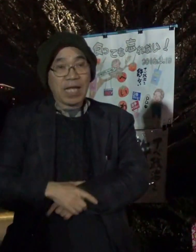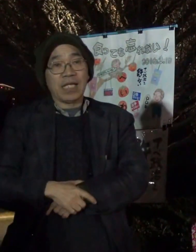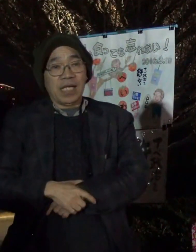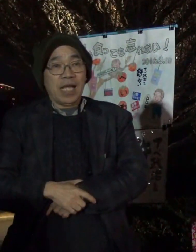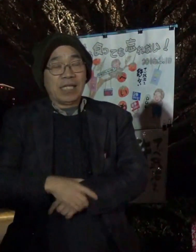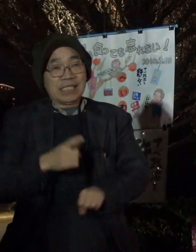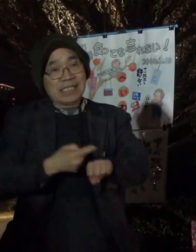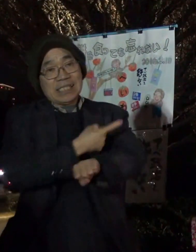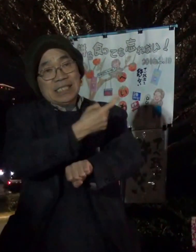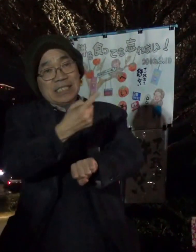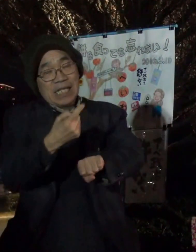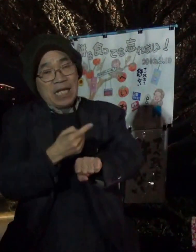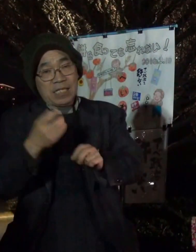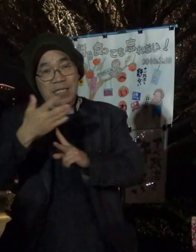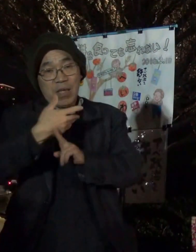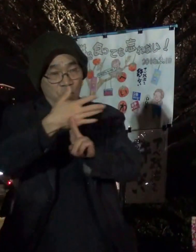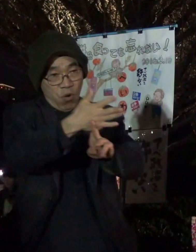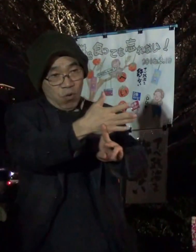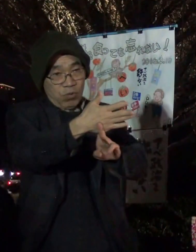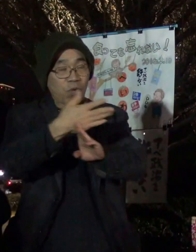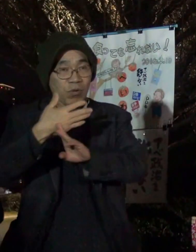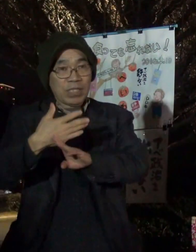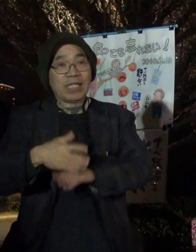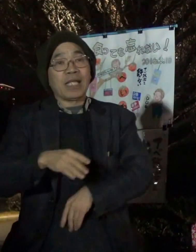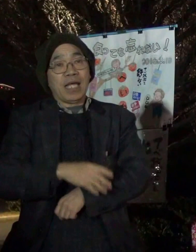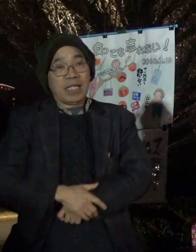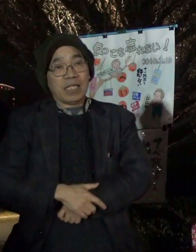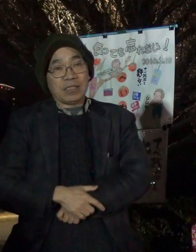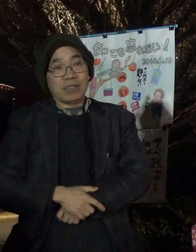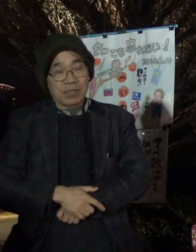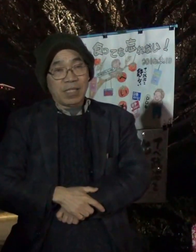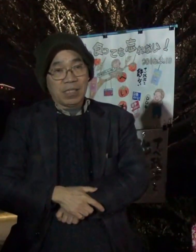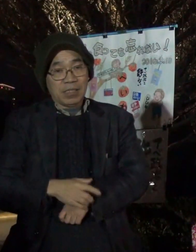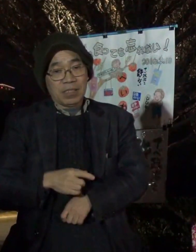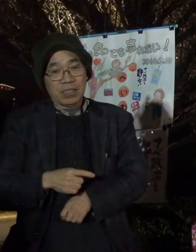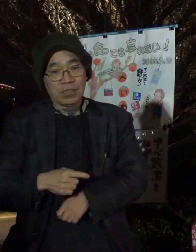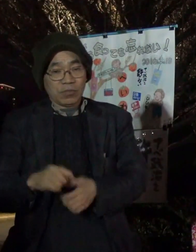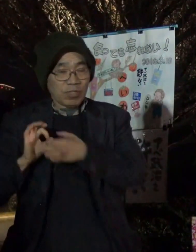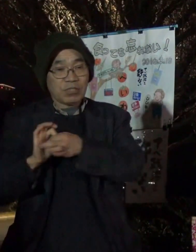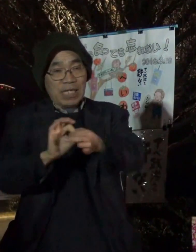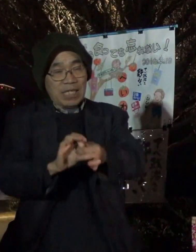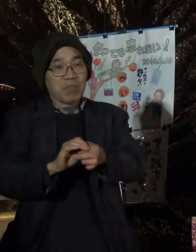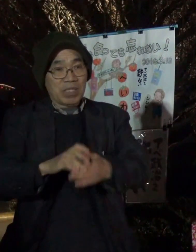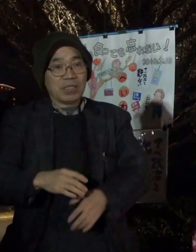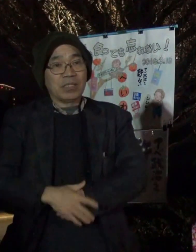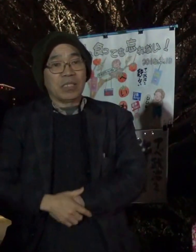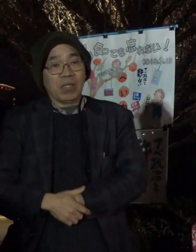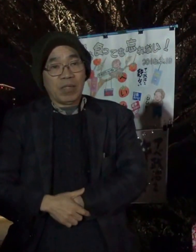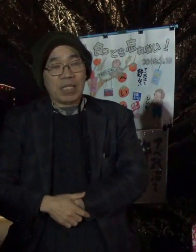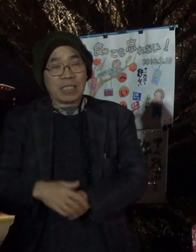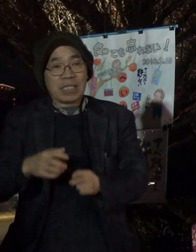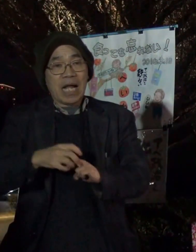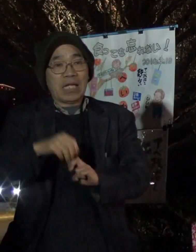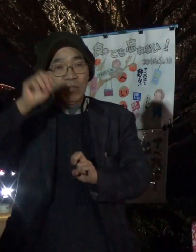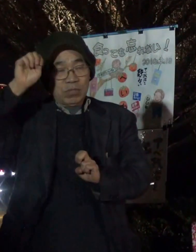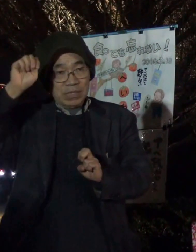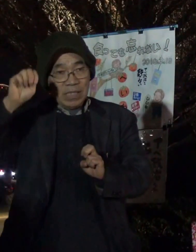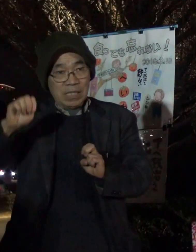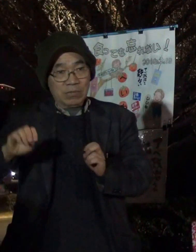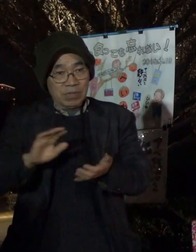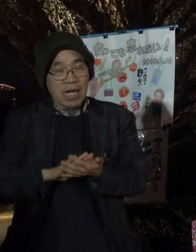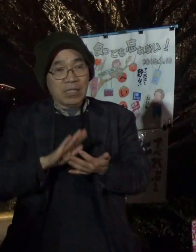間そのデモ行進やってっていう行動を続けてます。あの廃炉になるまで